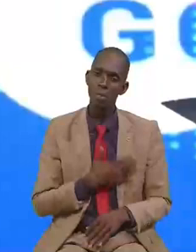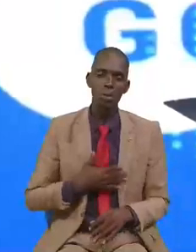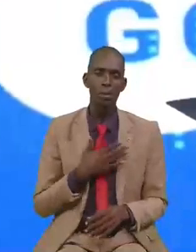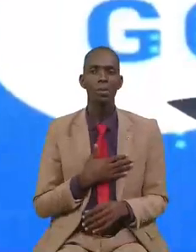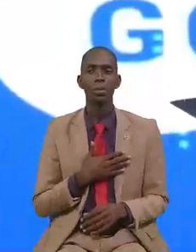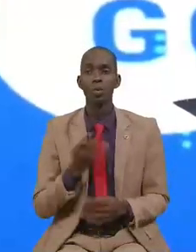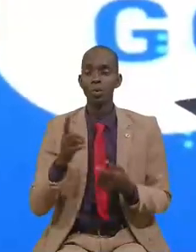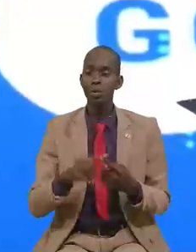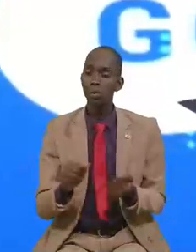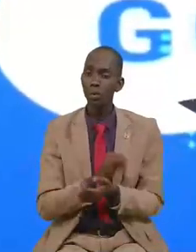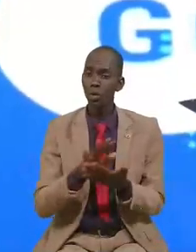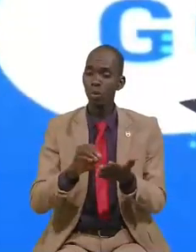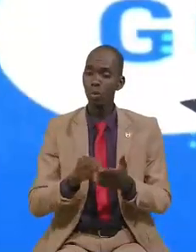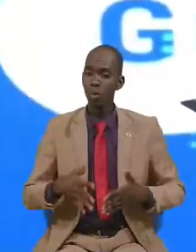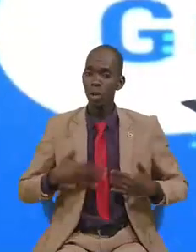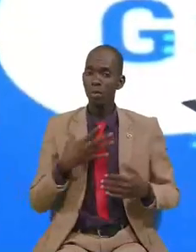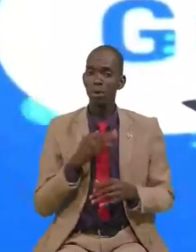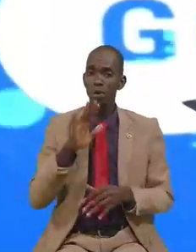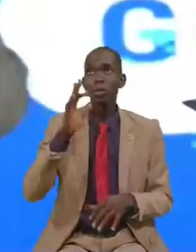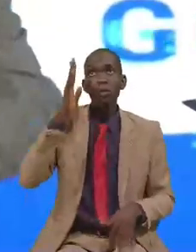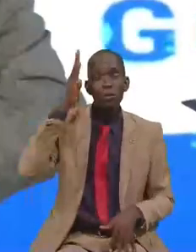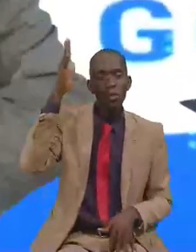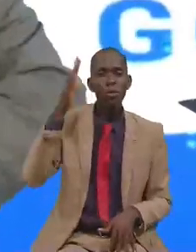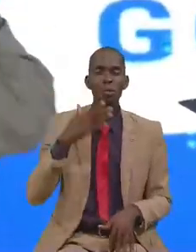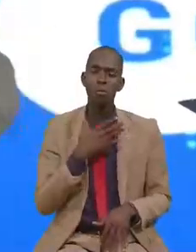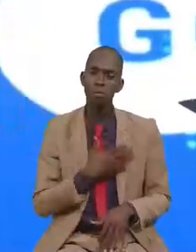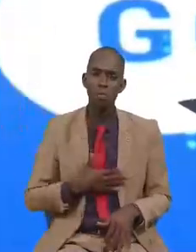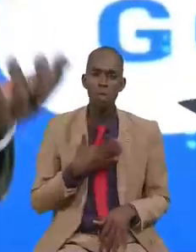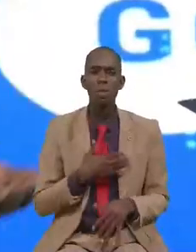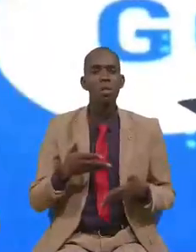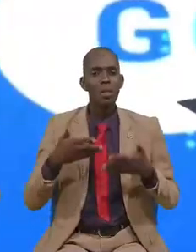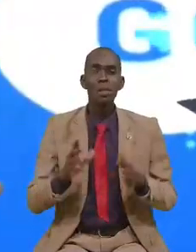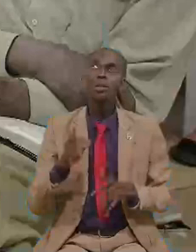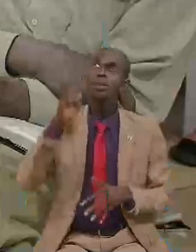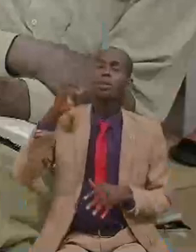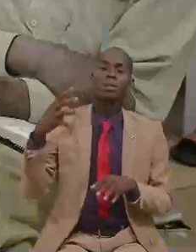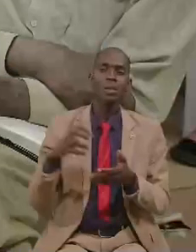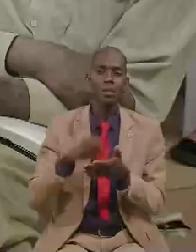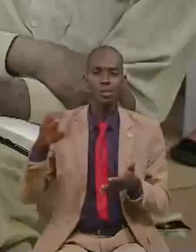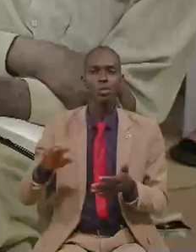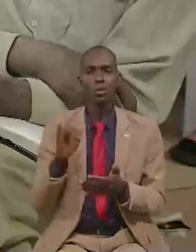ruiner ta vie, ton avenir, s'il te plaît. Qu'il ôte le cœur de pierre.